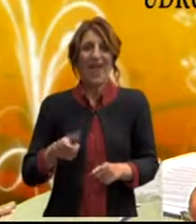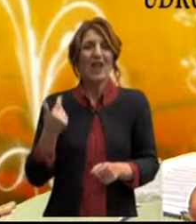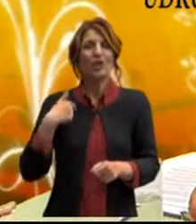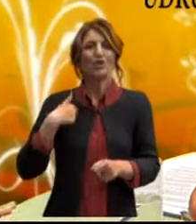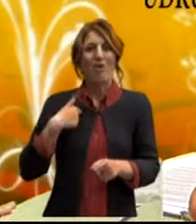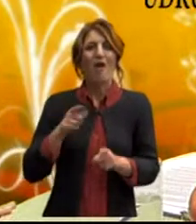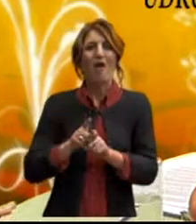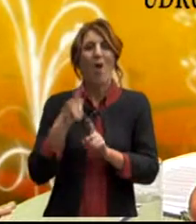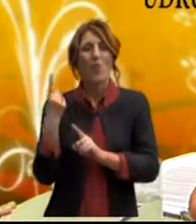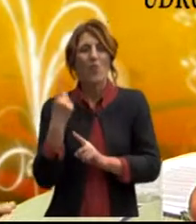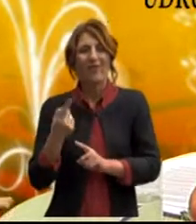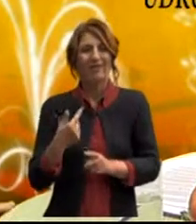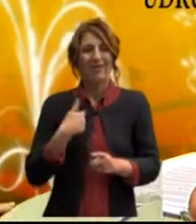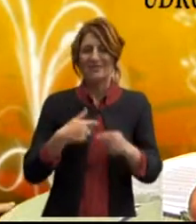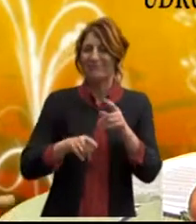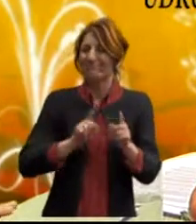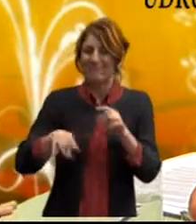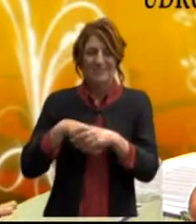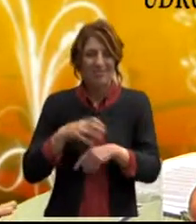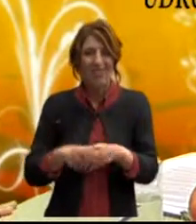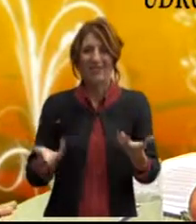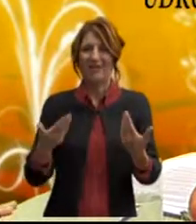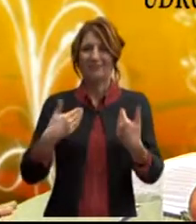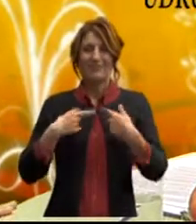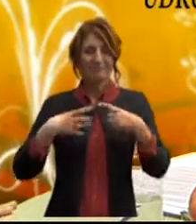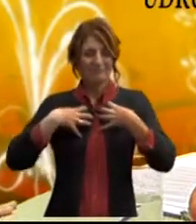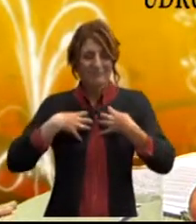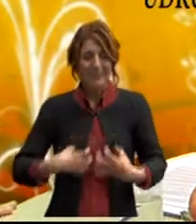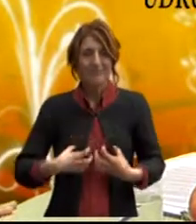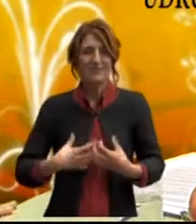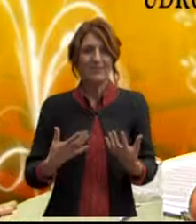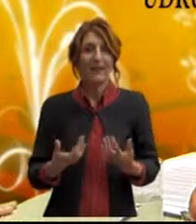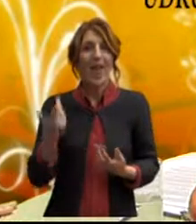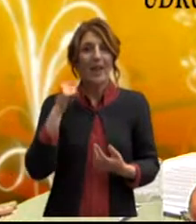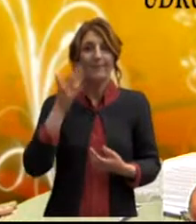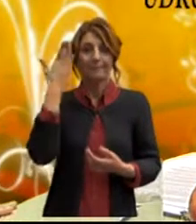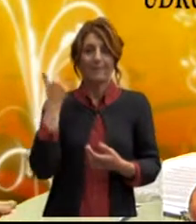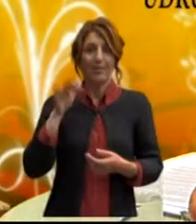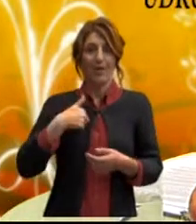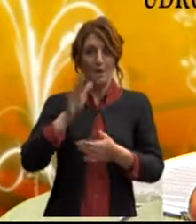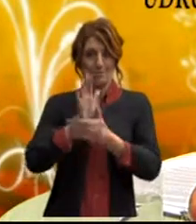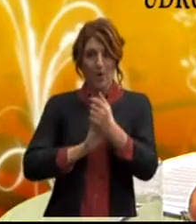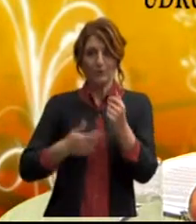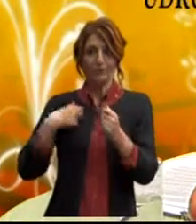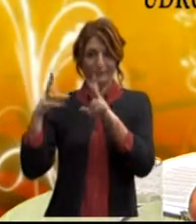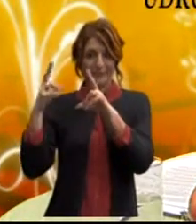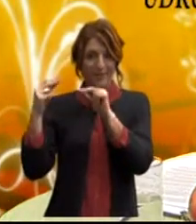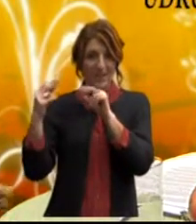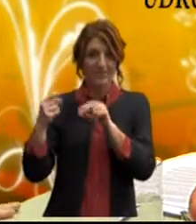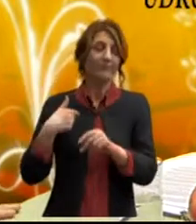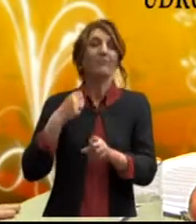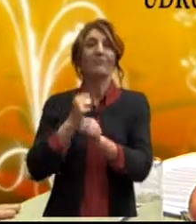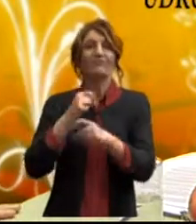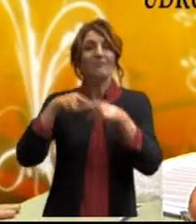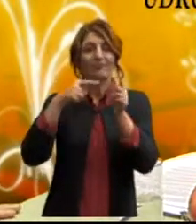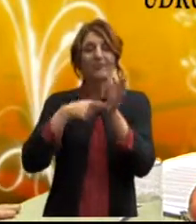uvjetuju da smo nesretni, nezadovoljni, depresivni. Pa prije nego što uopće počnem s vama razgovarati, mi smo napravili mali